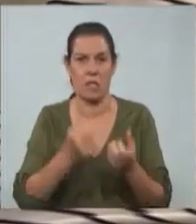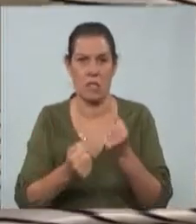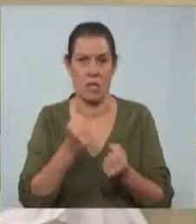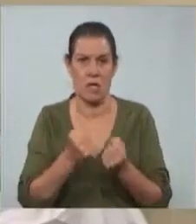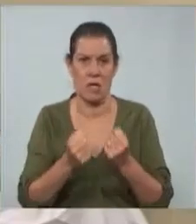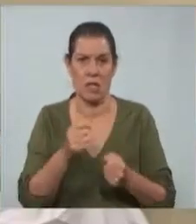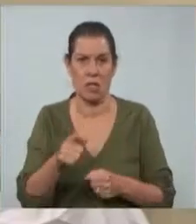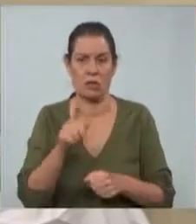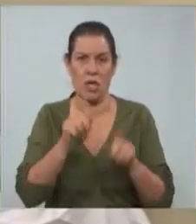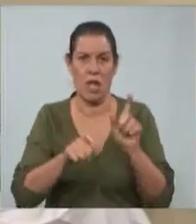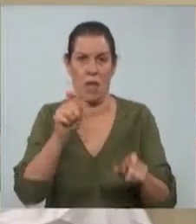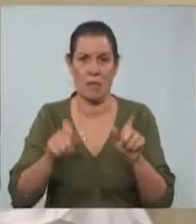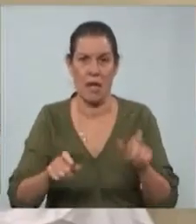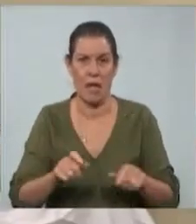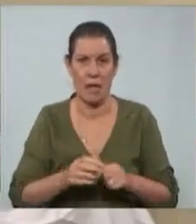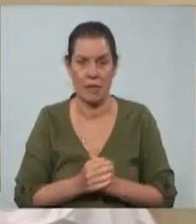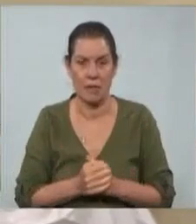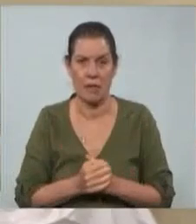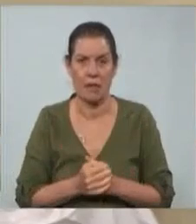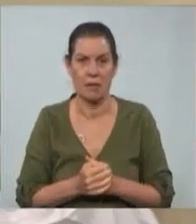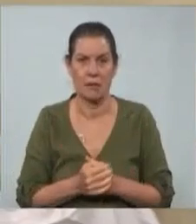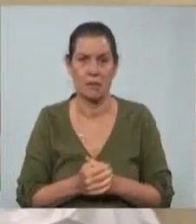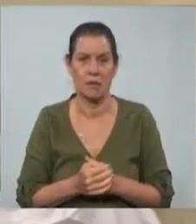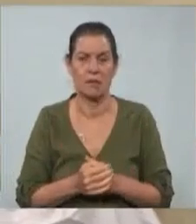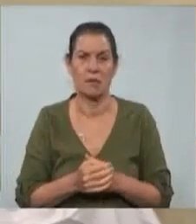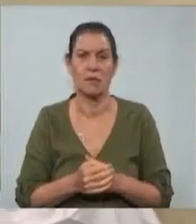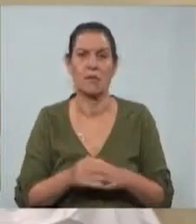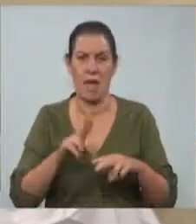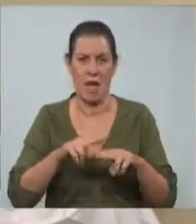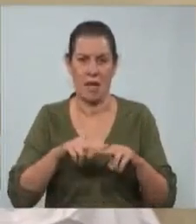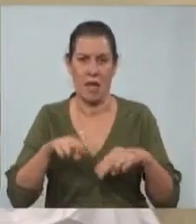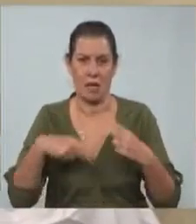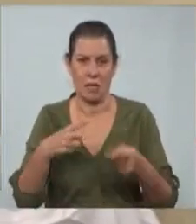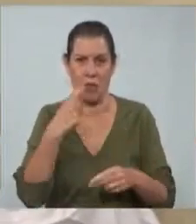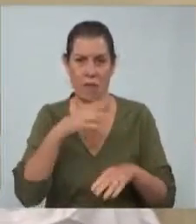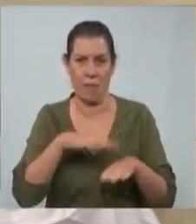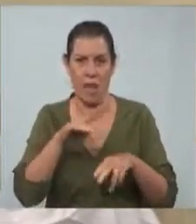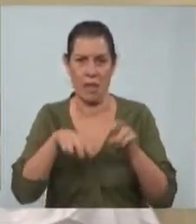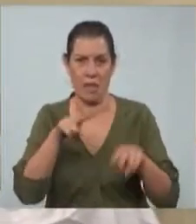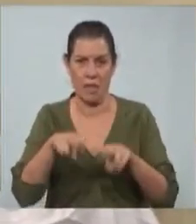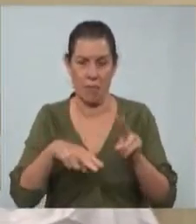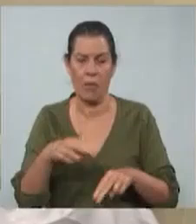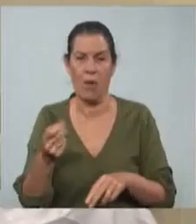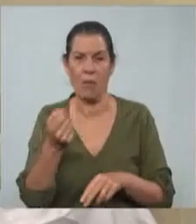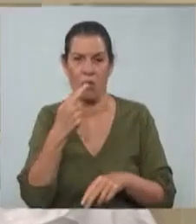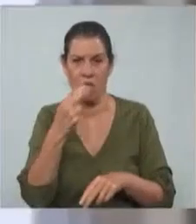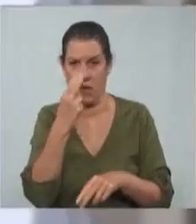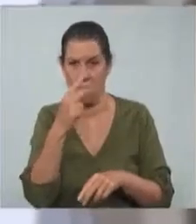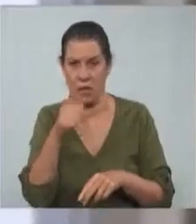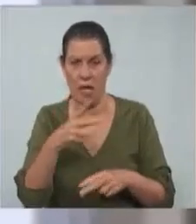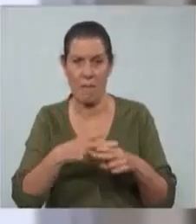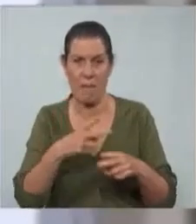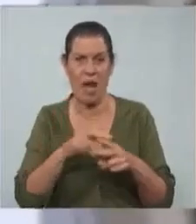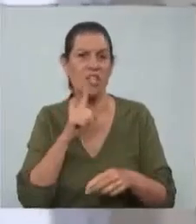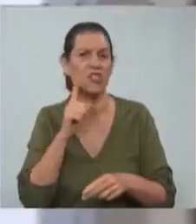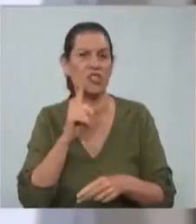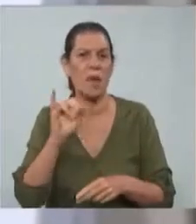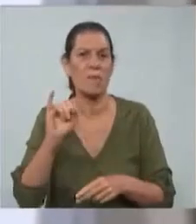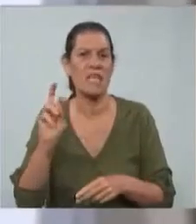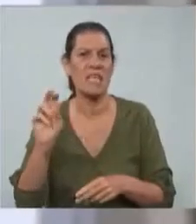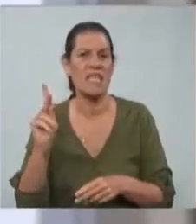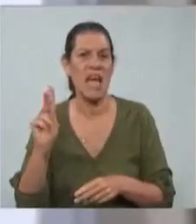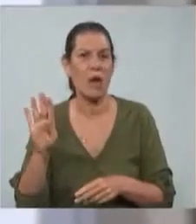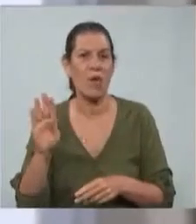אדם. עוד נחזור לרגע הזה של טיפול בתרופה ניסיונית ראשונה למחלת יעקב קרויצפלד, אבל נתחיל עם הדס.